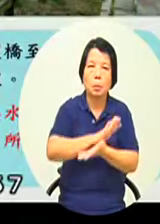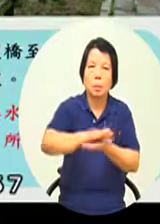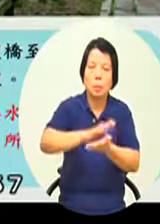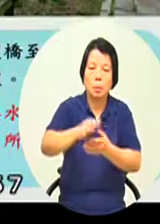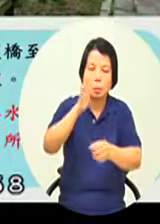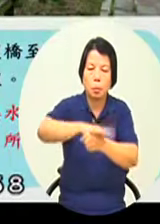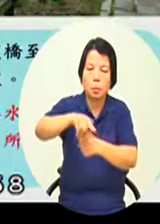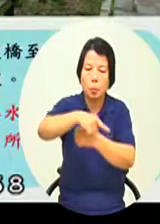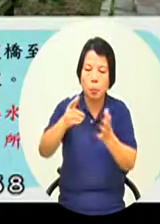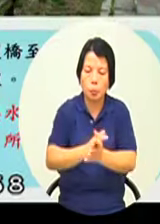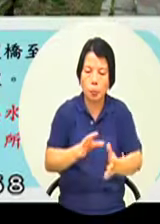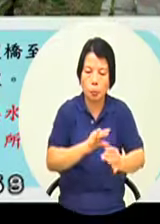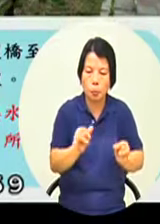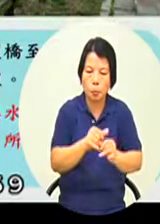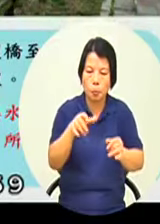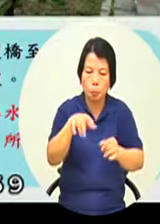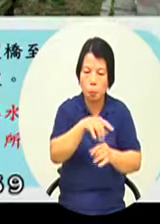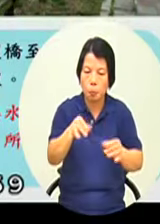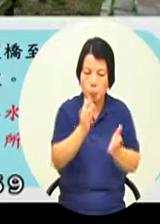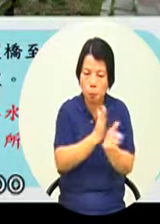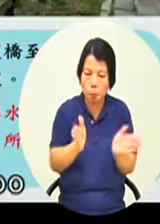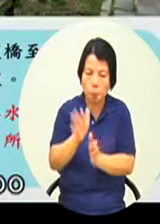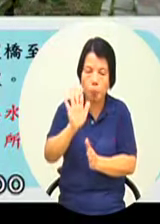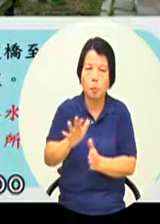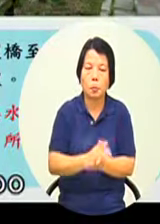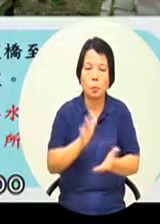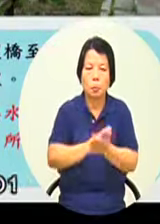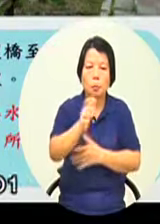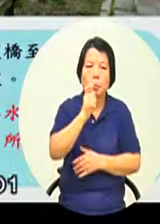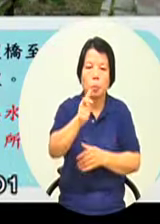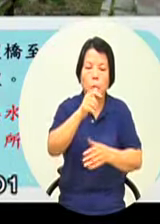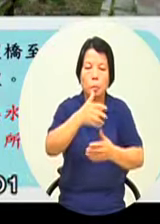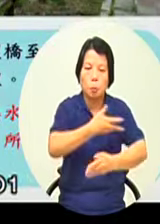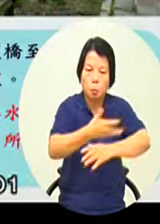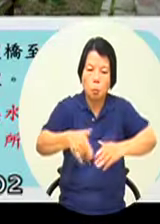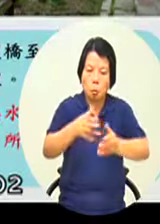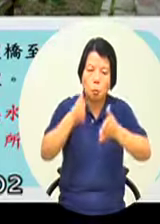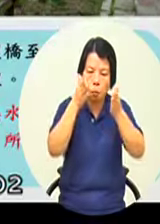化限地处理哦。那后进溪主要就是排水，那